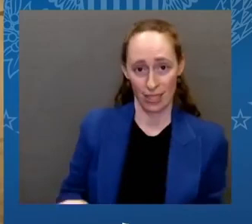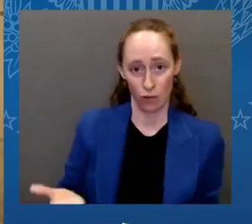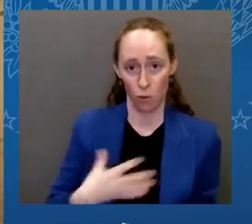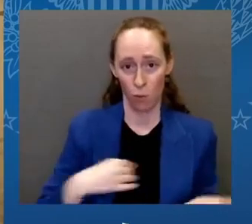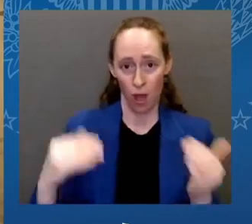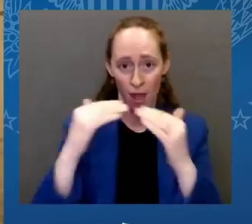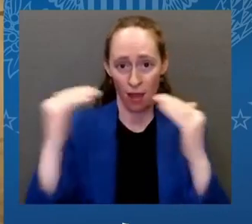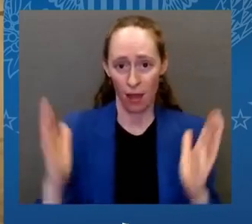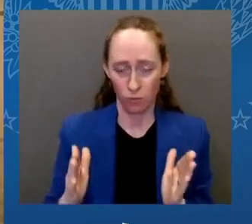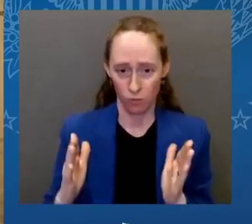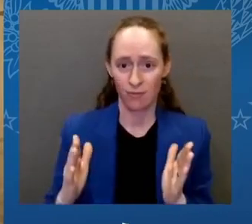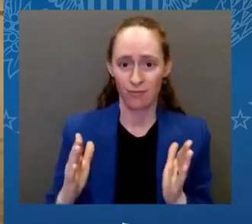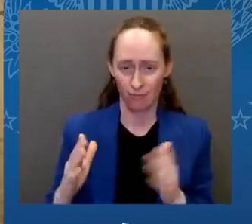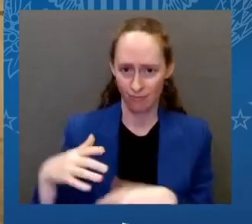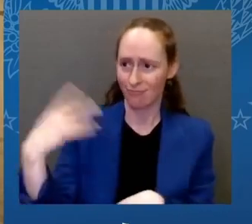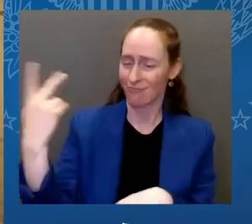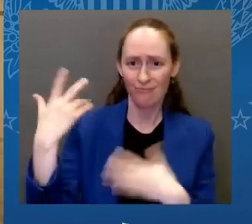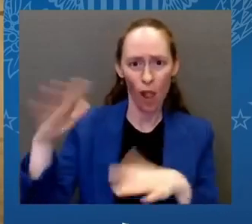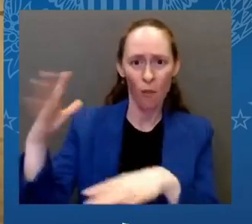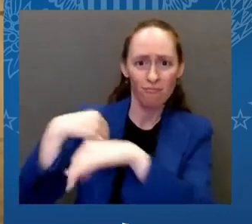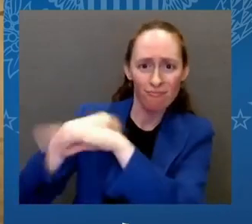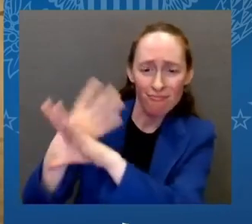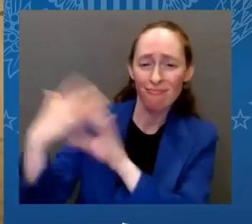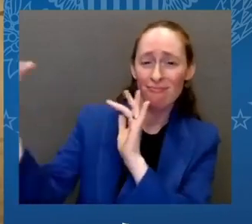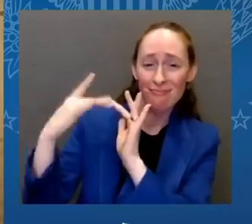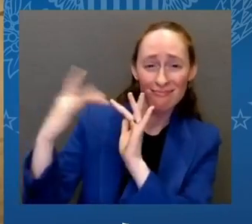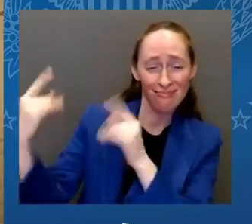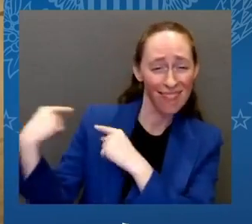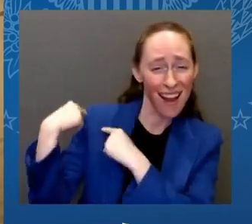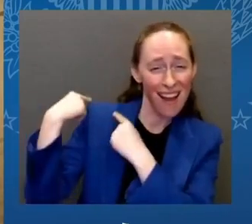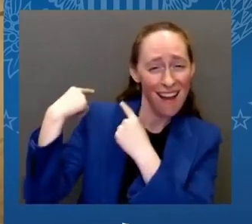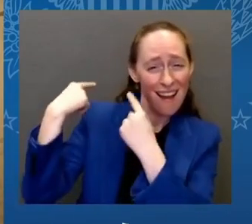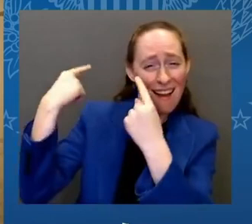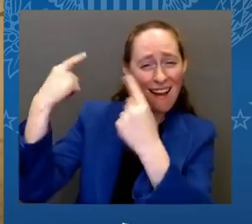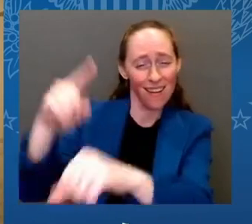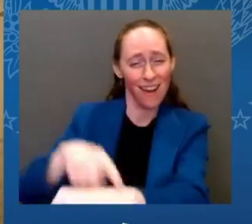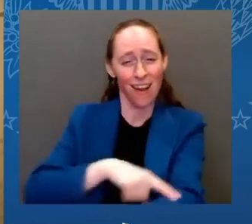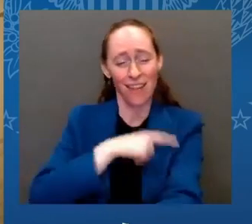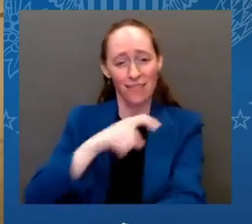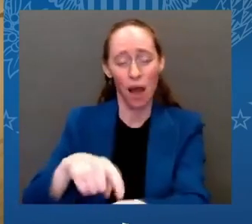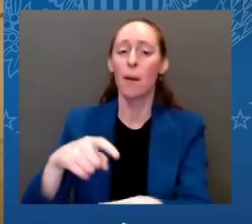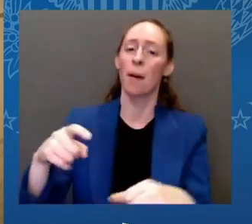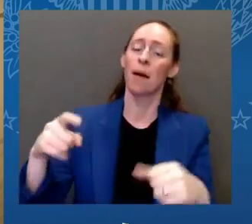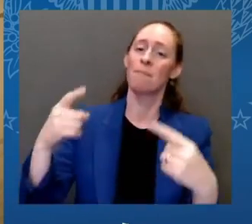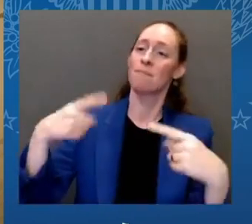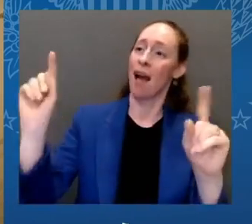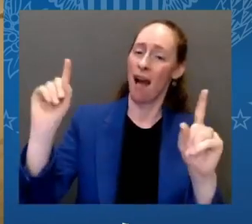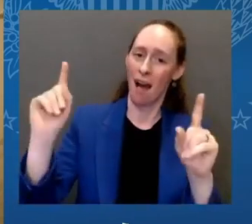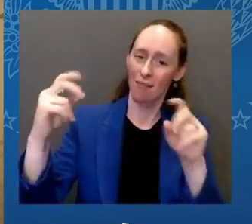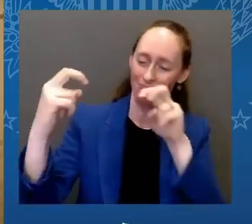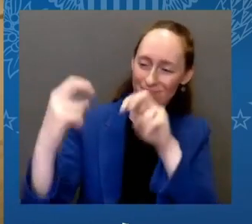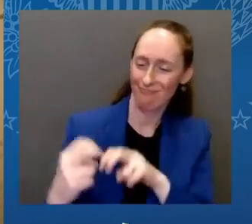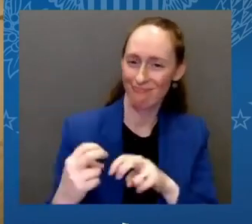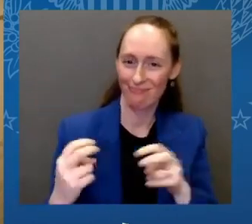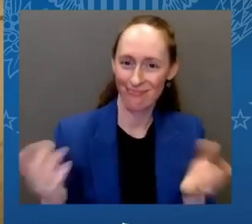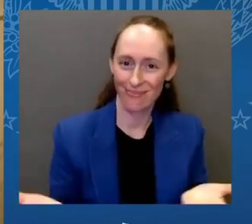дуже багато часу на телефонних і відеодзвінках. Отже, приємно вас